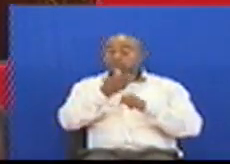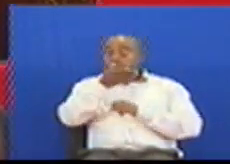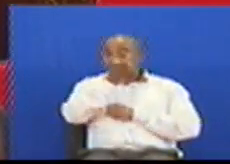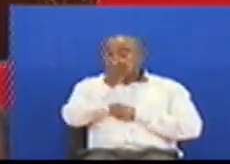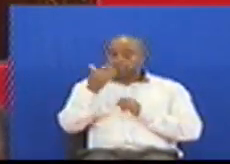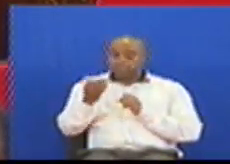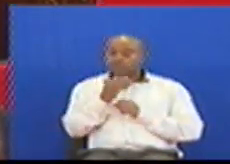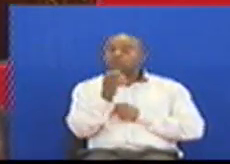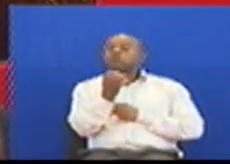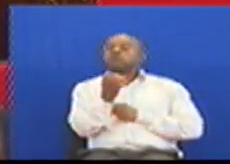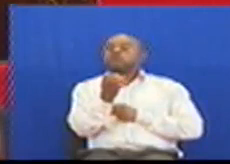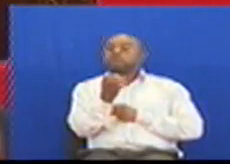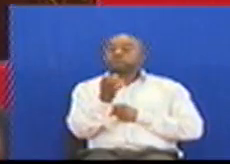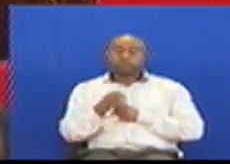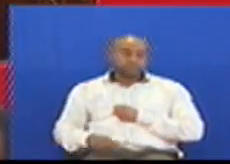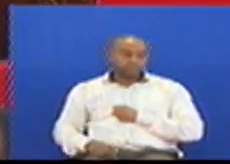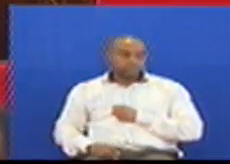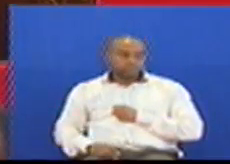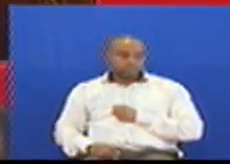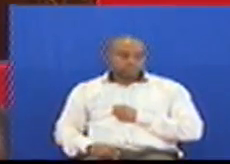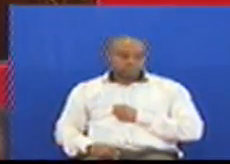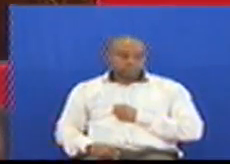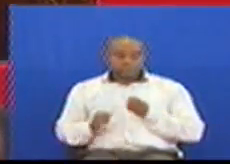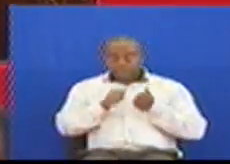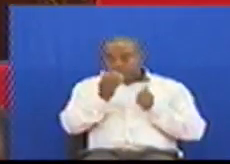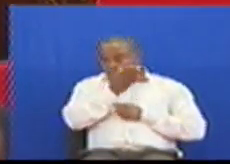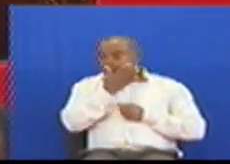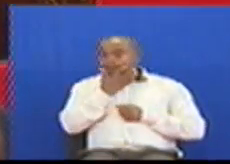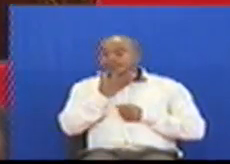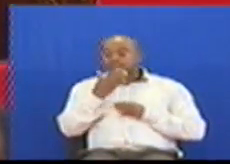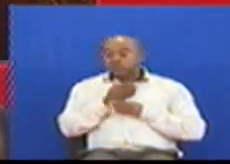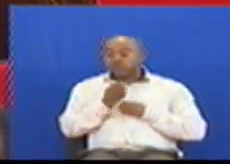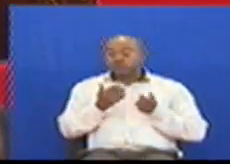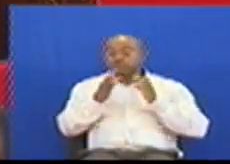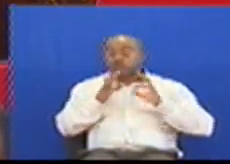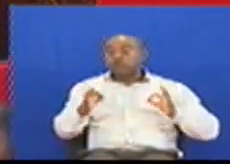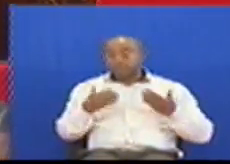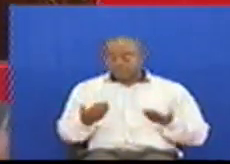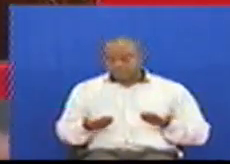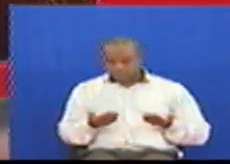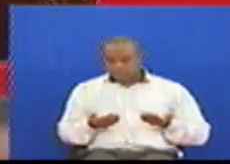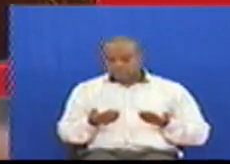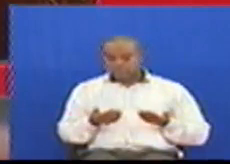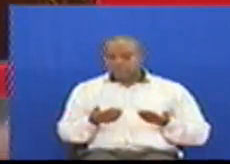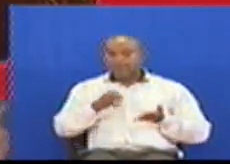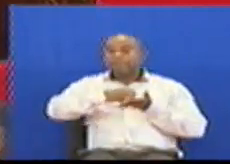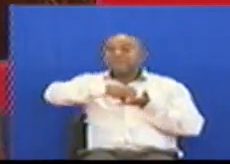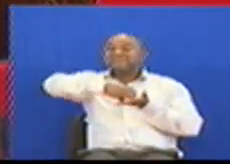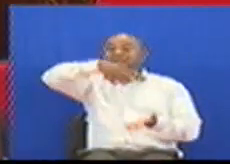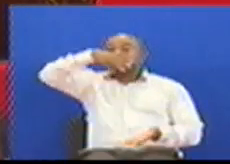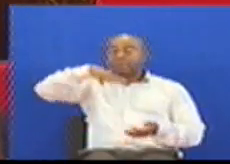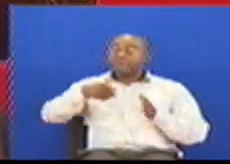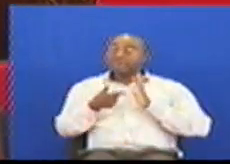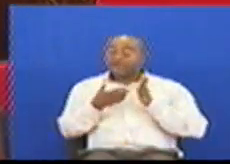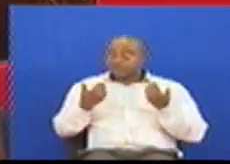jambo jingine ambalo napenda kulisema ni kwa watumishi nao kuboreshwa maslahi yao. Kwa mfano, kwenye swala zima ile la